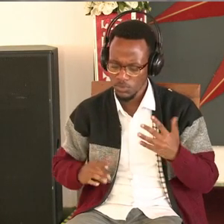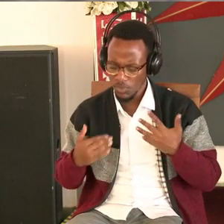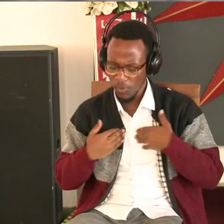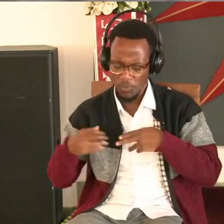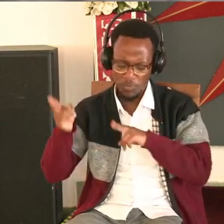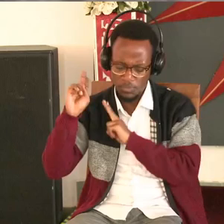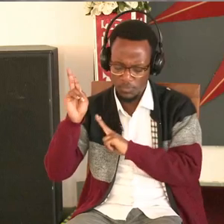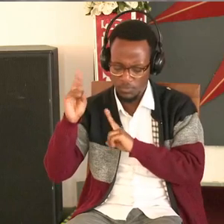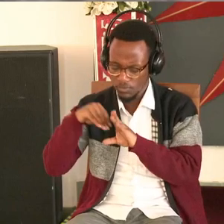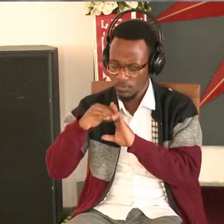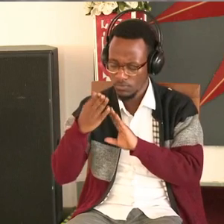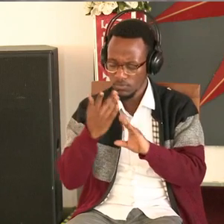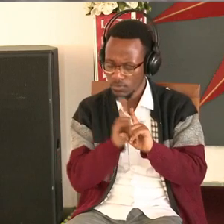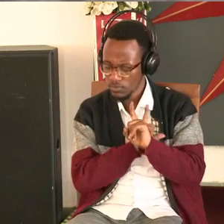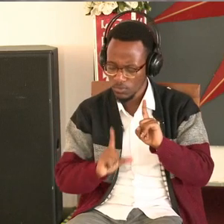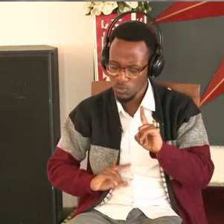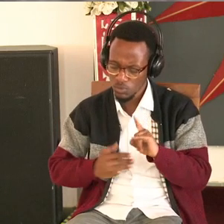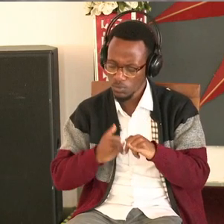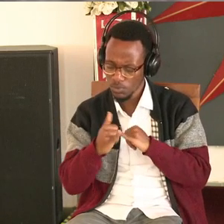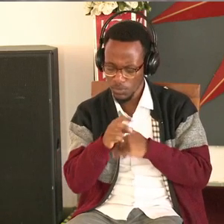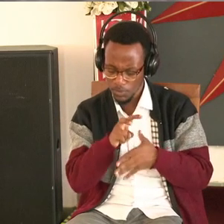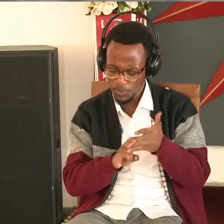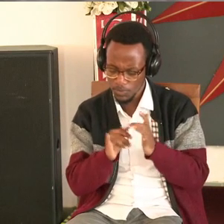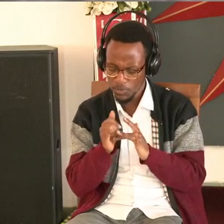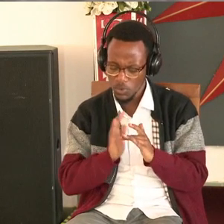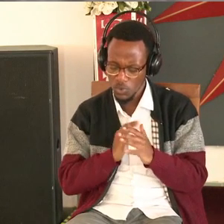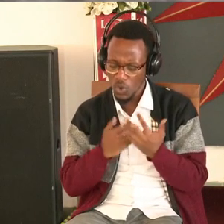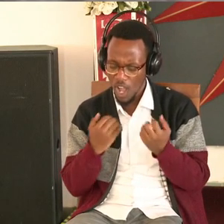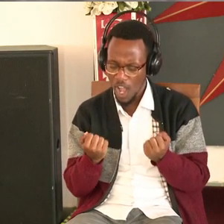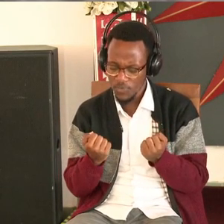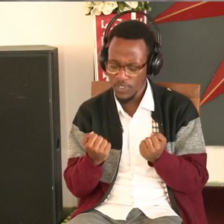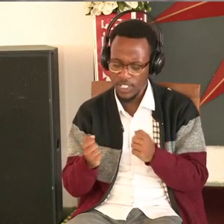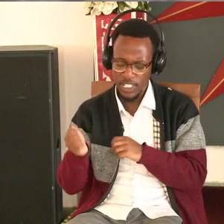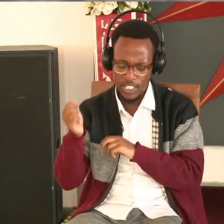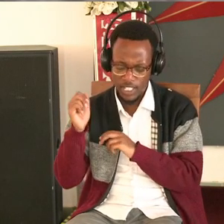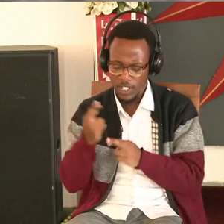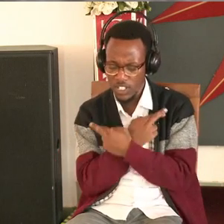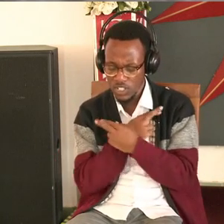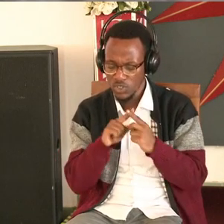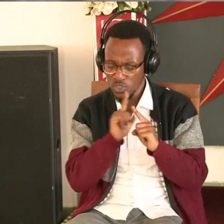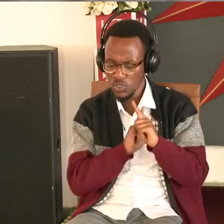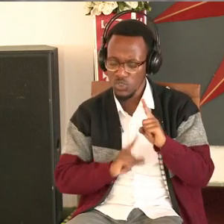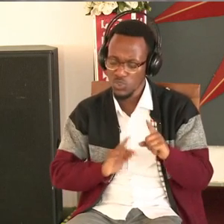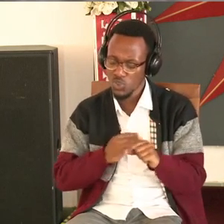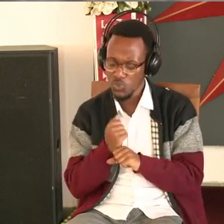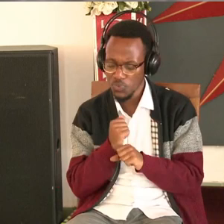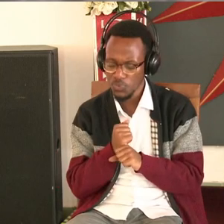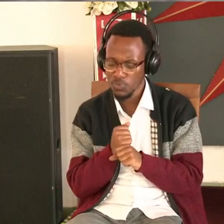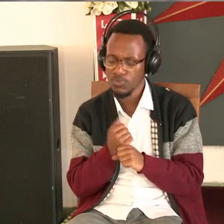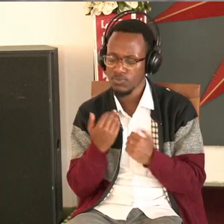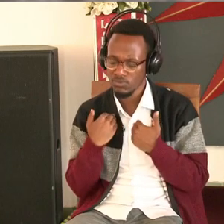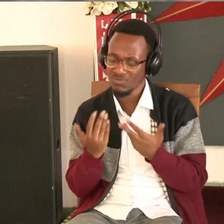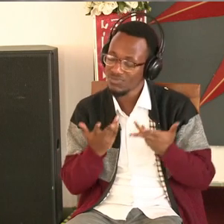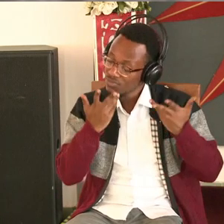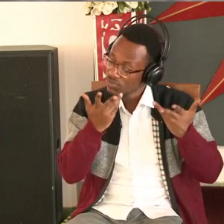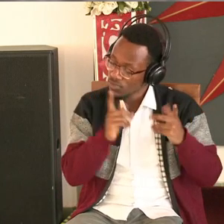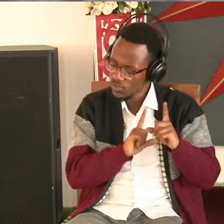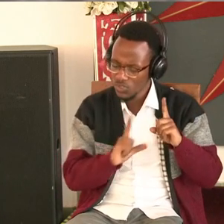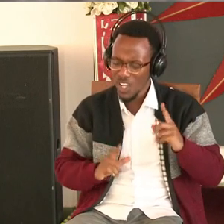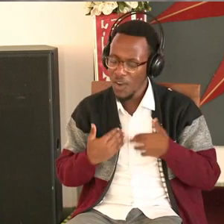nous l'avons lu. Et nous le faisons, Seigneur Jésus. Nous avons confiance en ta parole,